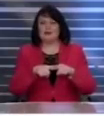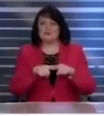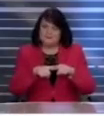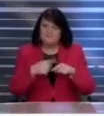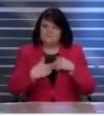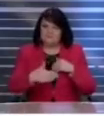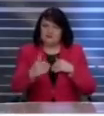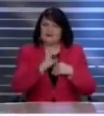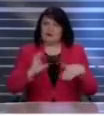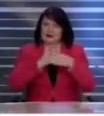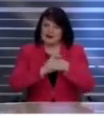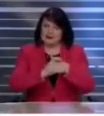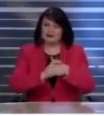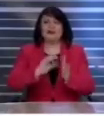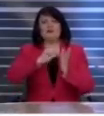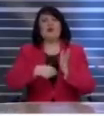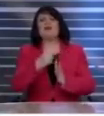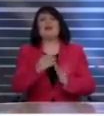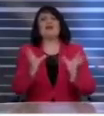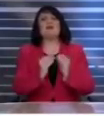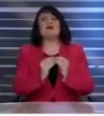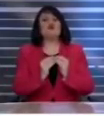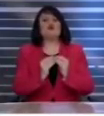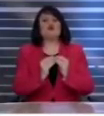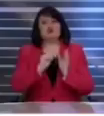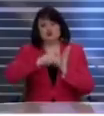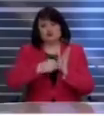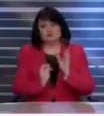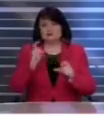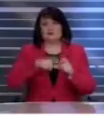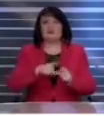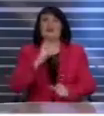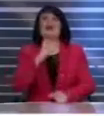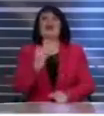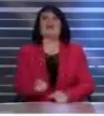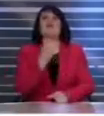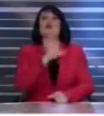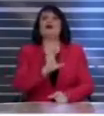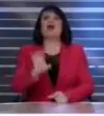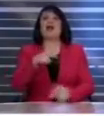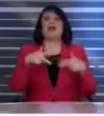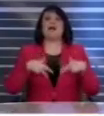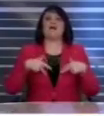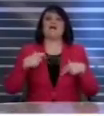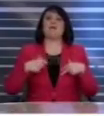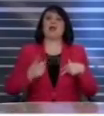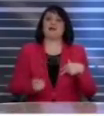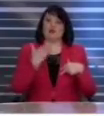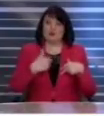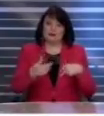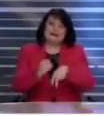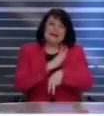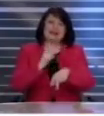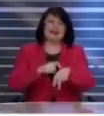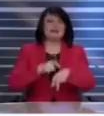του Συμβουλίου της Ευρωπαϊκής Ένωσης για την υπογραφή των συνθήκων προσχώρησης των 10 νέων κρατών μελών. Ήταν για μένα μια στιγμή πολύ συγκινητική